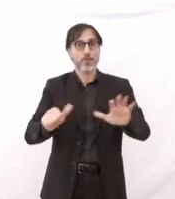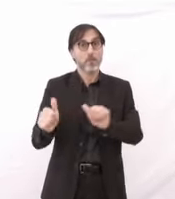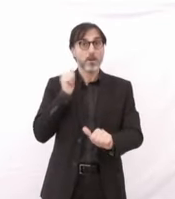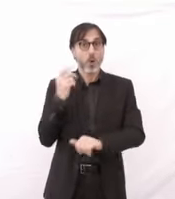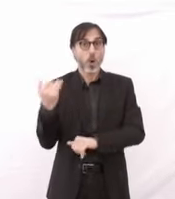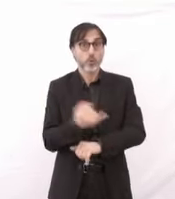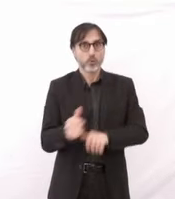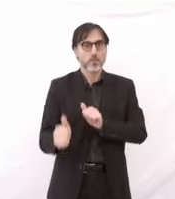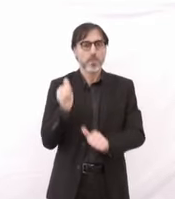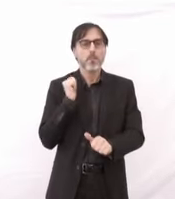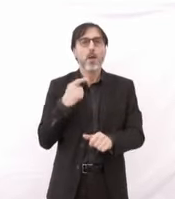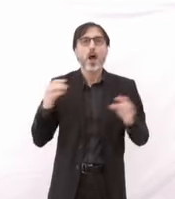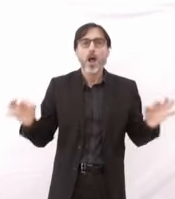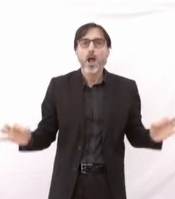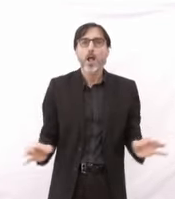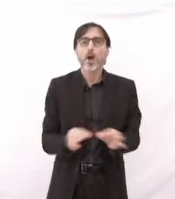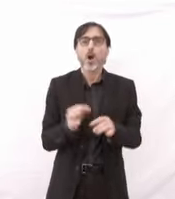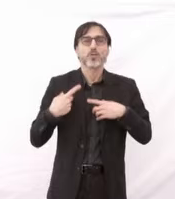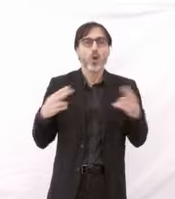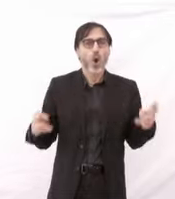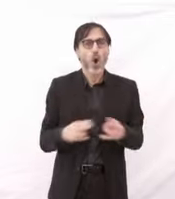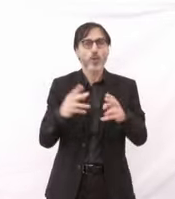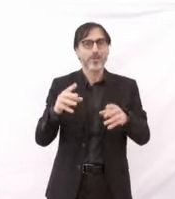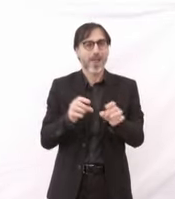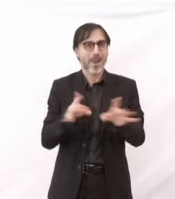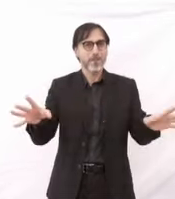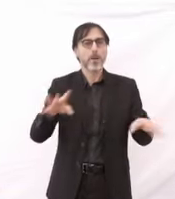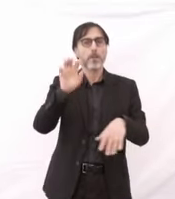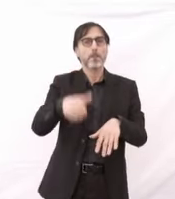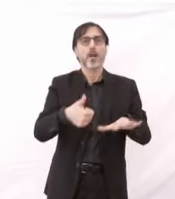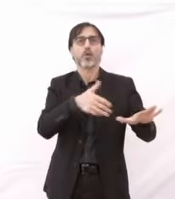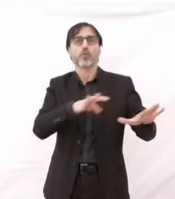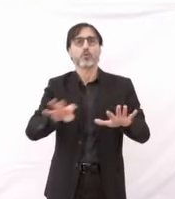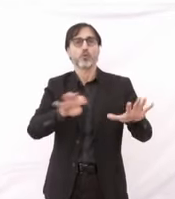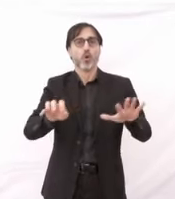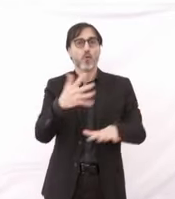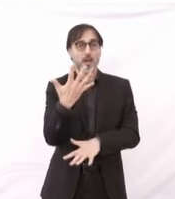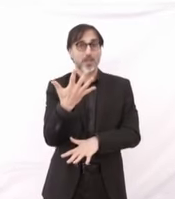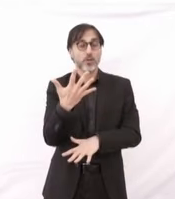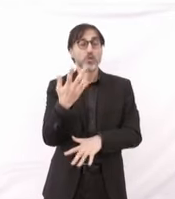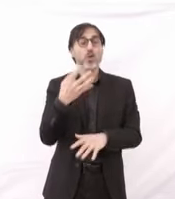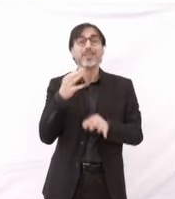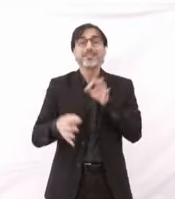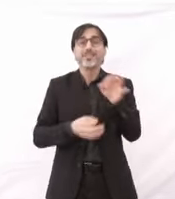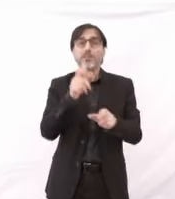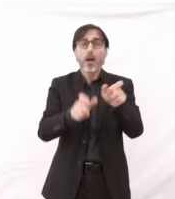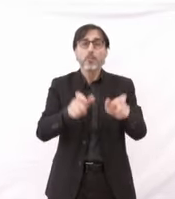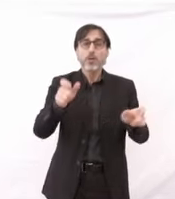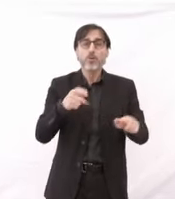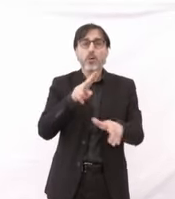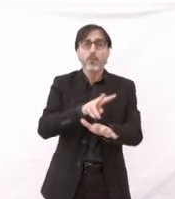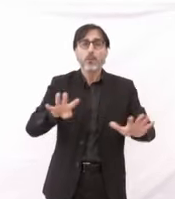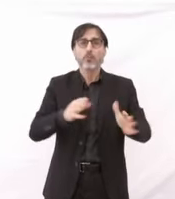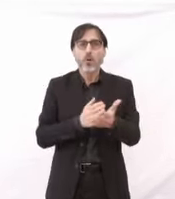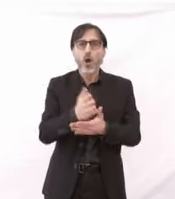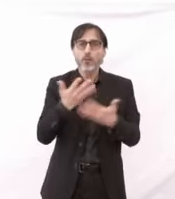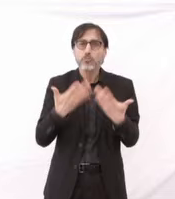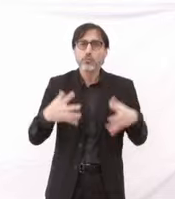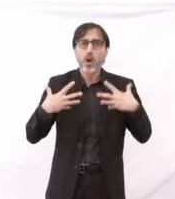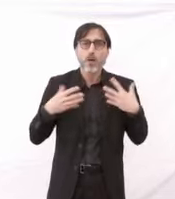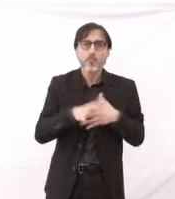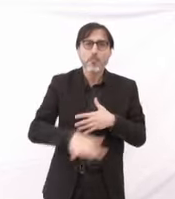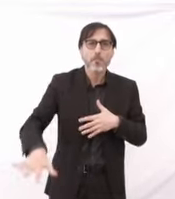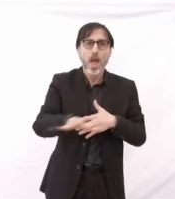Libera in quel 1995. Quindi ci sono persone che davvero da 29 anni sono in piazza il